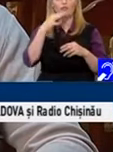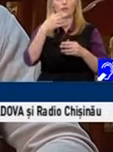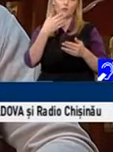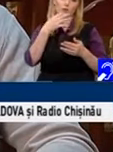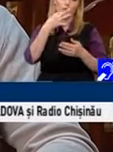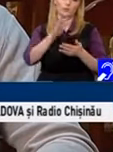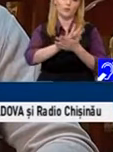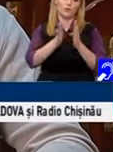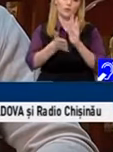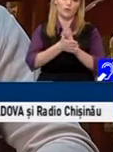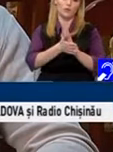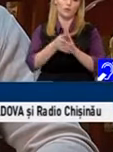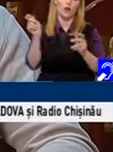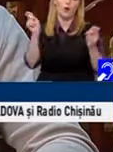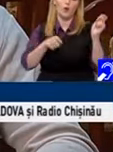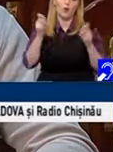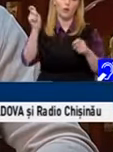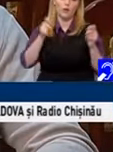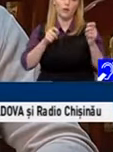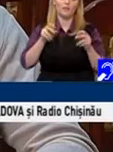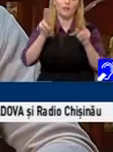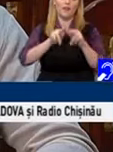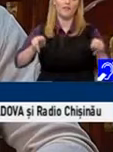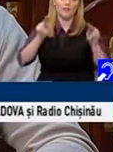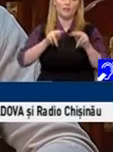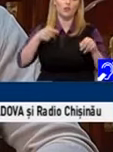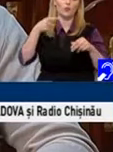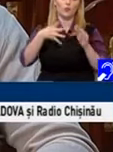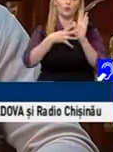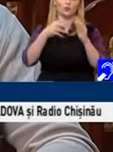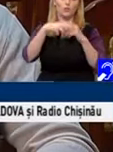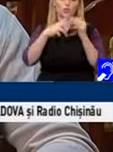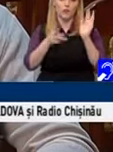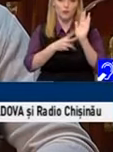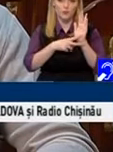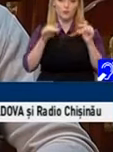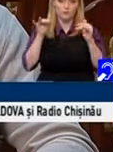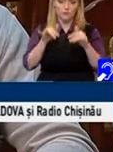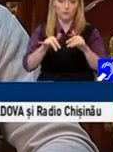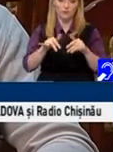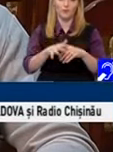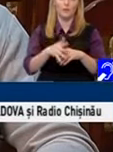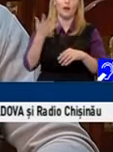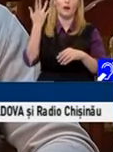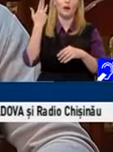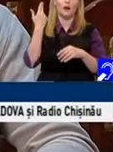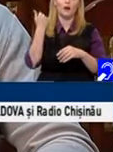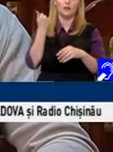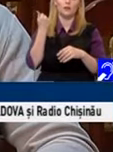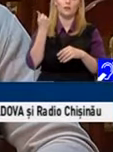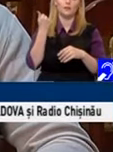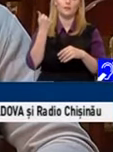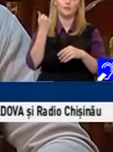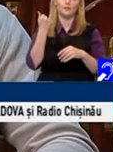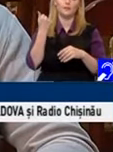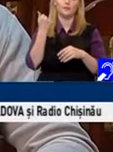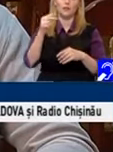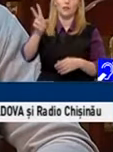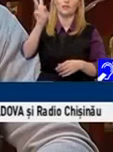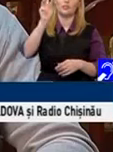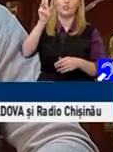situației de la Congresul Învățătorilor din 25 mai 1917, când la exclamația